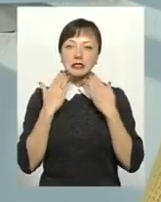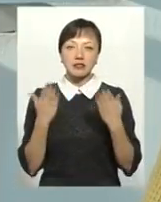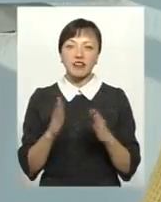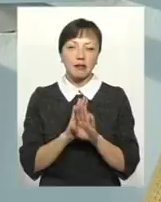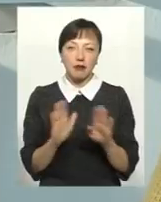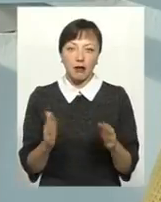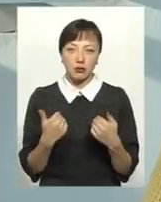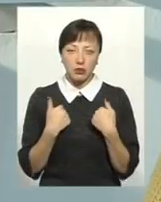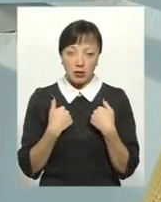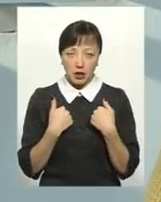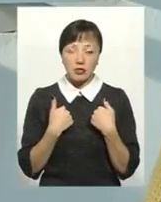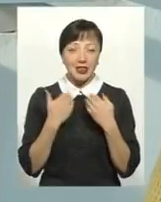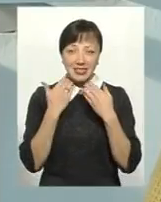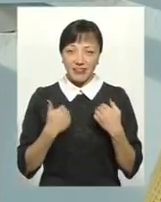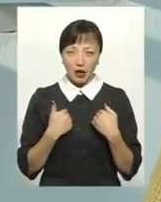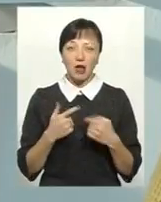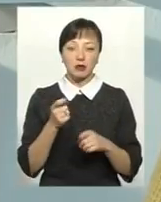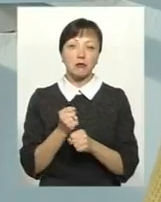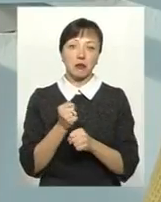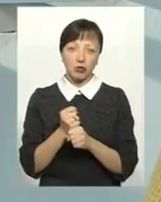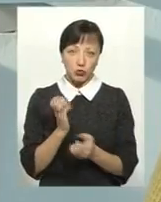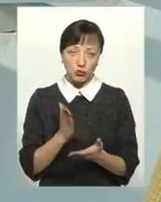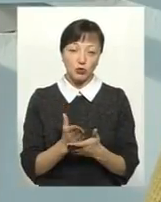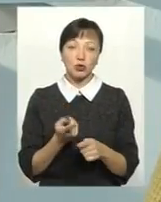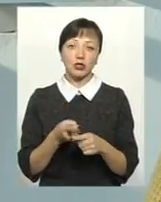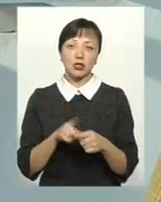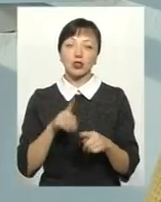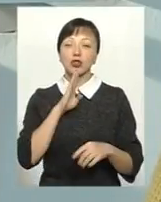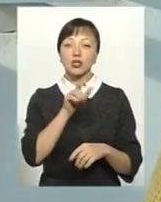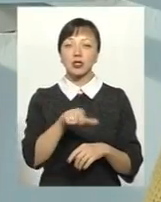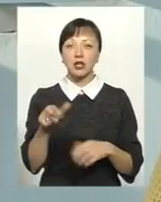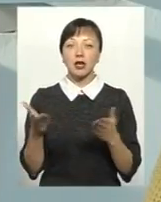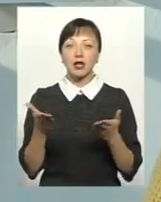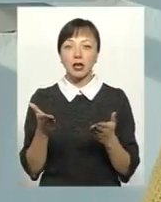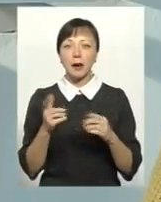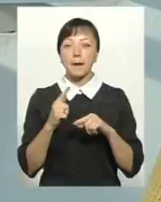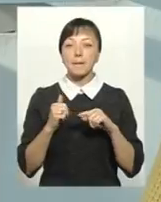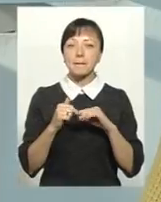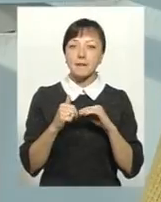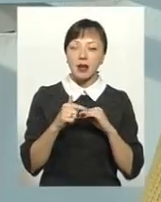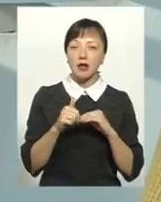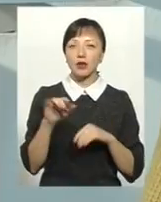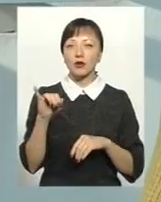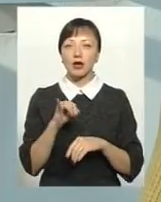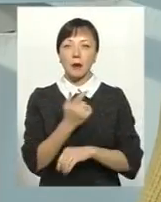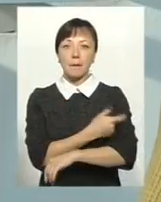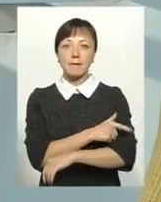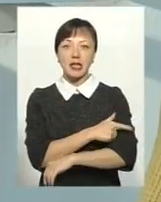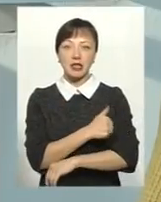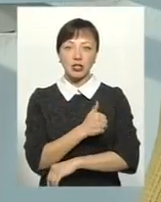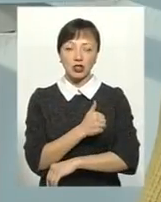до нас, і що вони працюючі. Це жінки, які і манікюрші, і